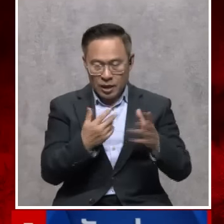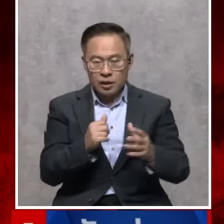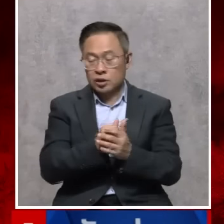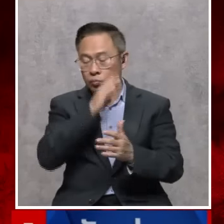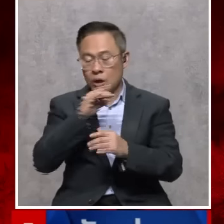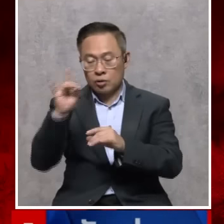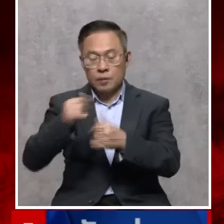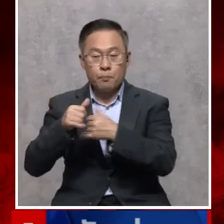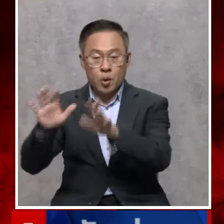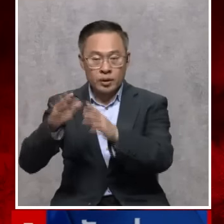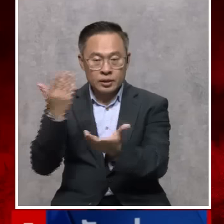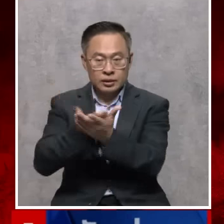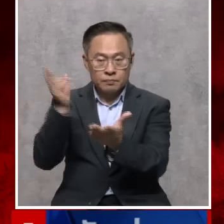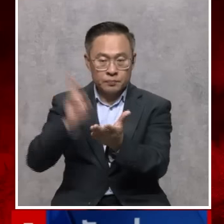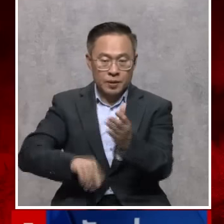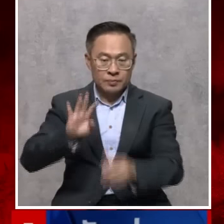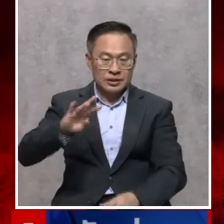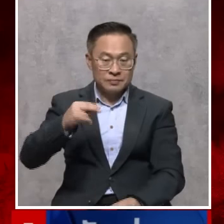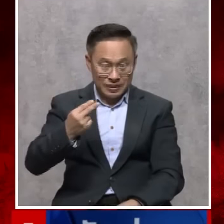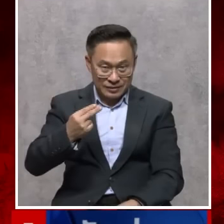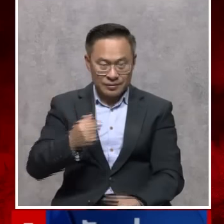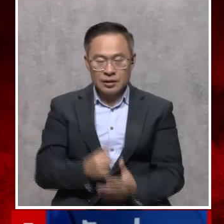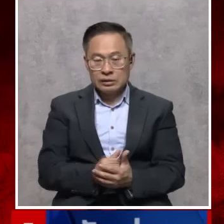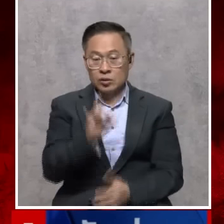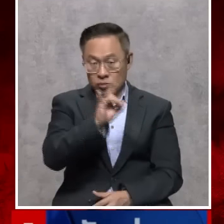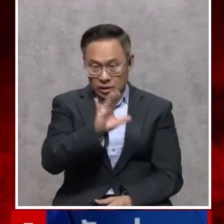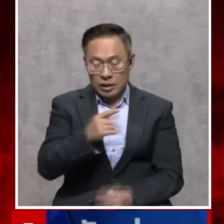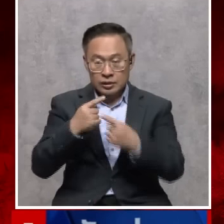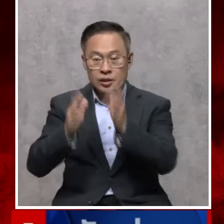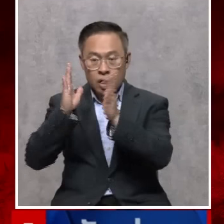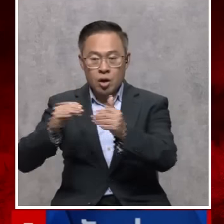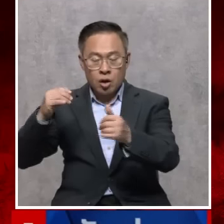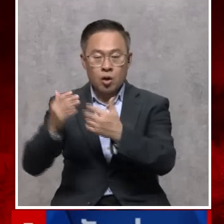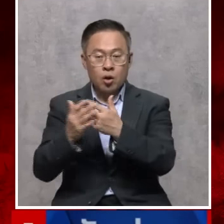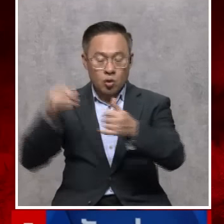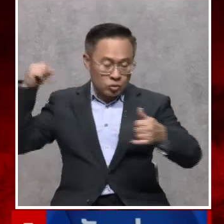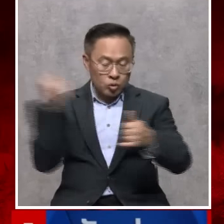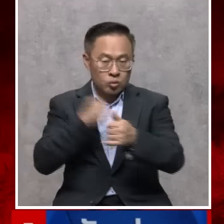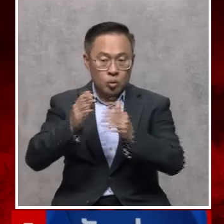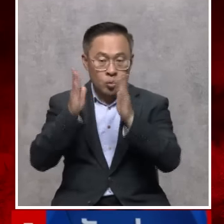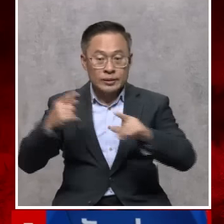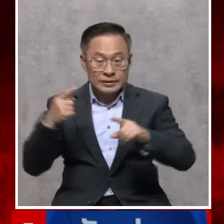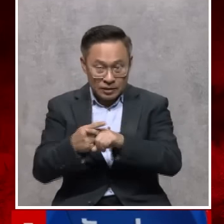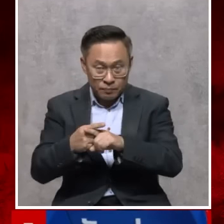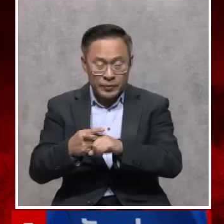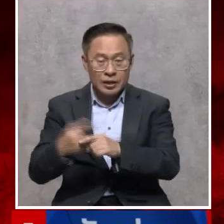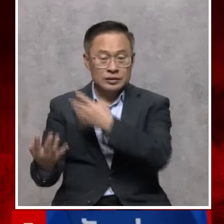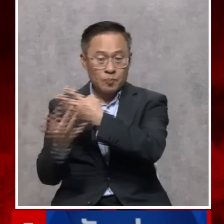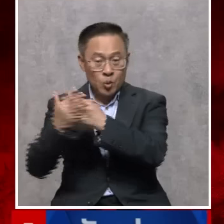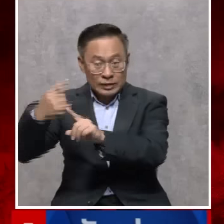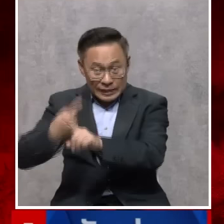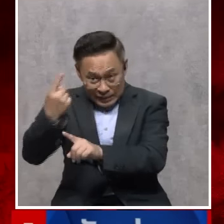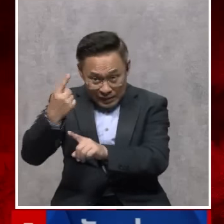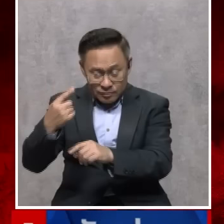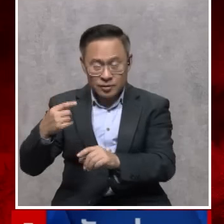ททีนี้มาเปรียบเทียบกันบ้างโทษที่ทำร้ายหรือว่าทอดทิ้งคนทำร้ายคนจำคุกไม่เกิน1เดือนเองนะคะ